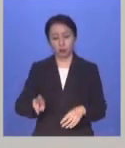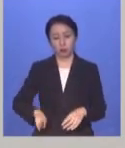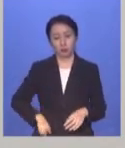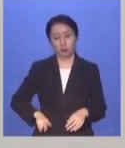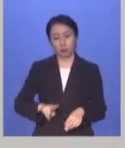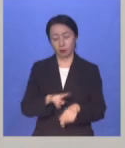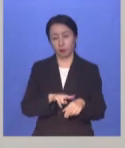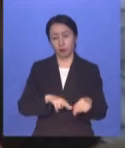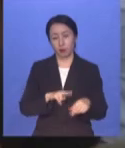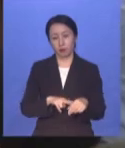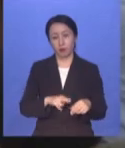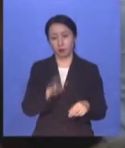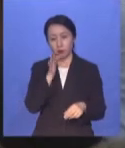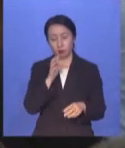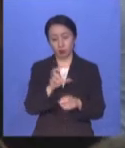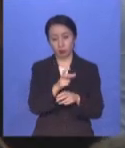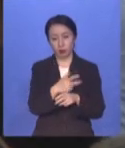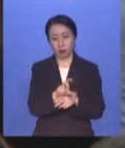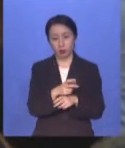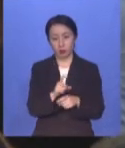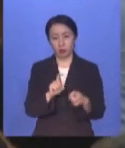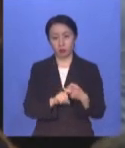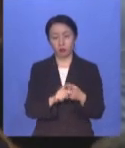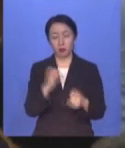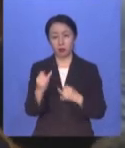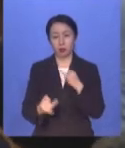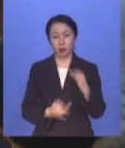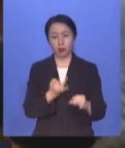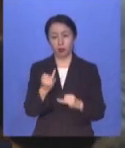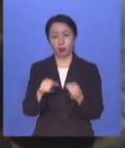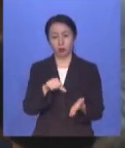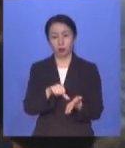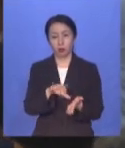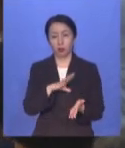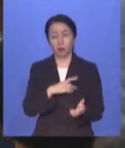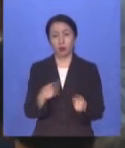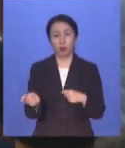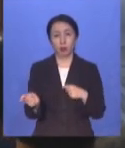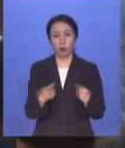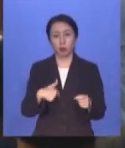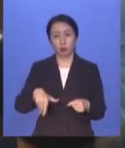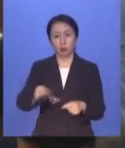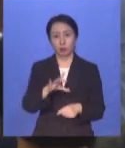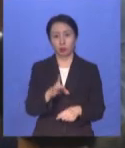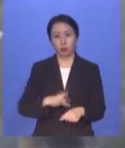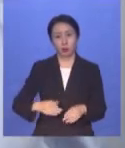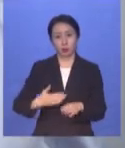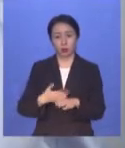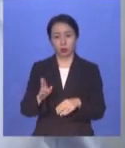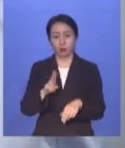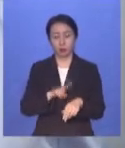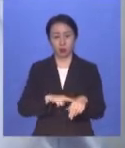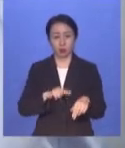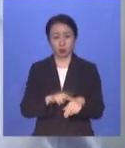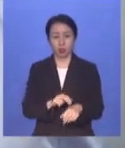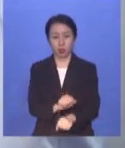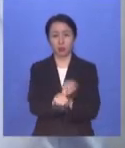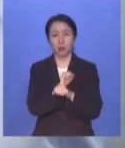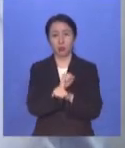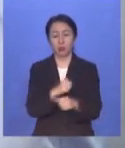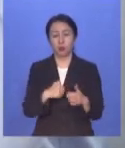административной полиции. В режиме видеоконференц-связи в диалоге приняли участие и руководство всех районных отделов полиции.